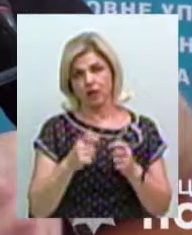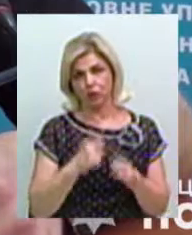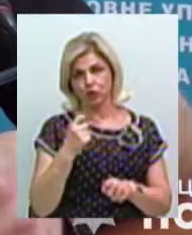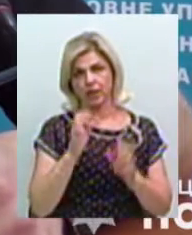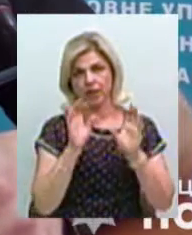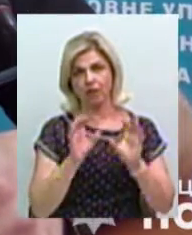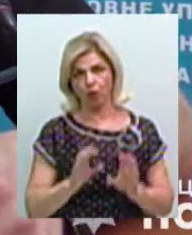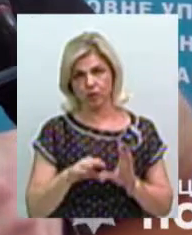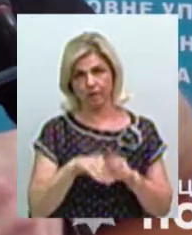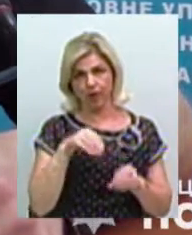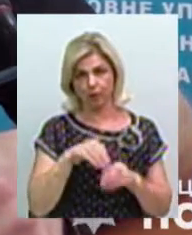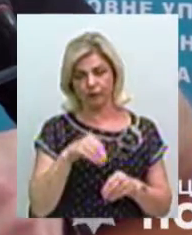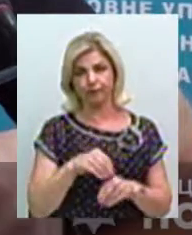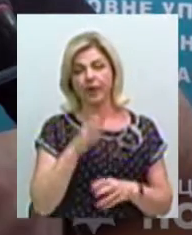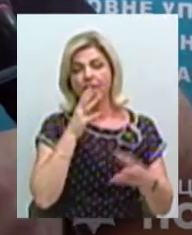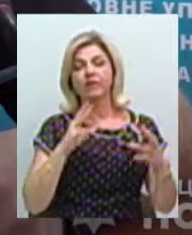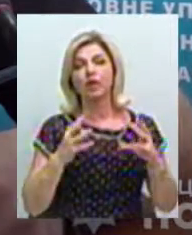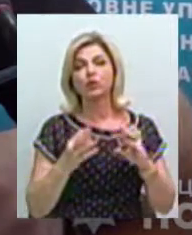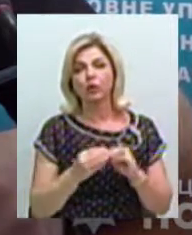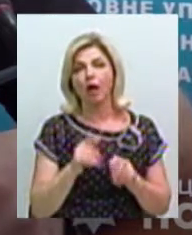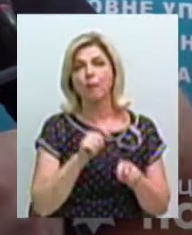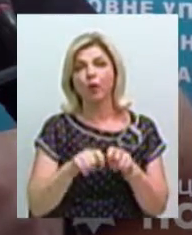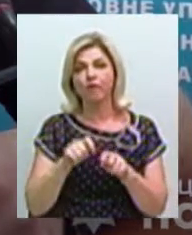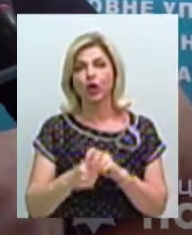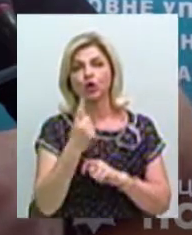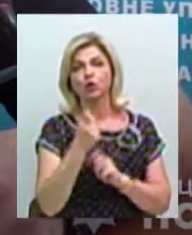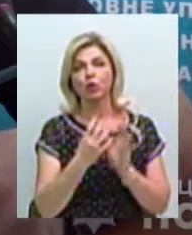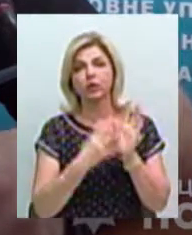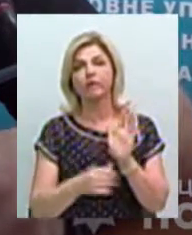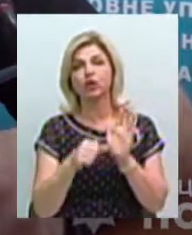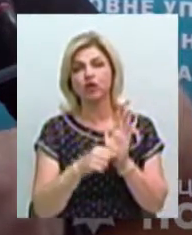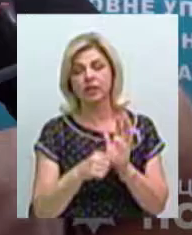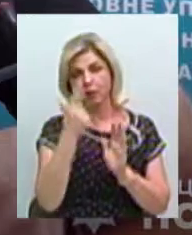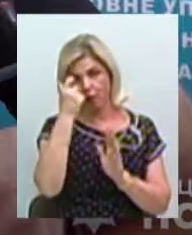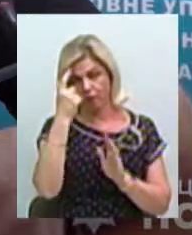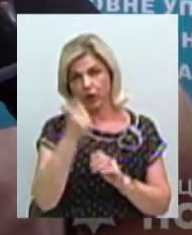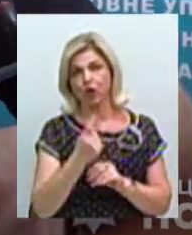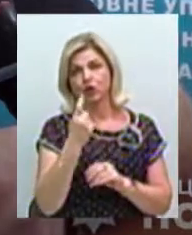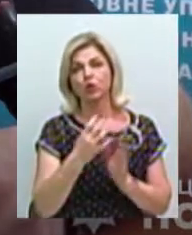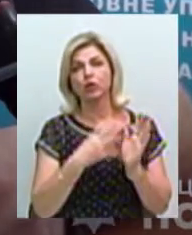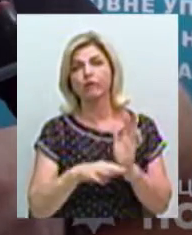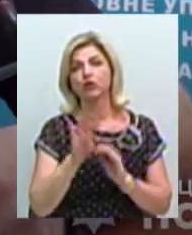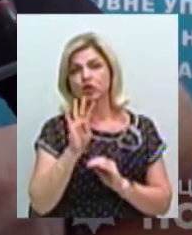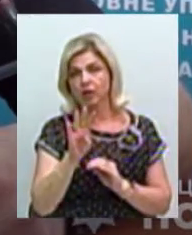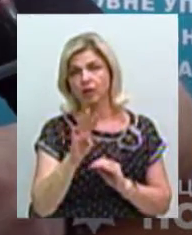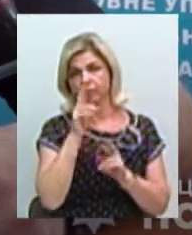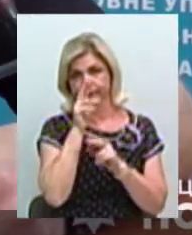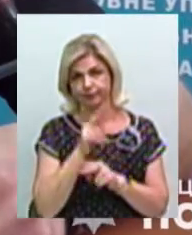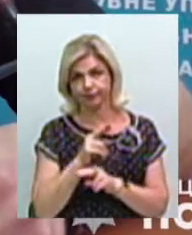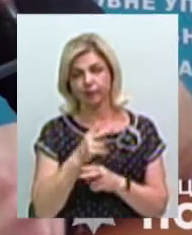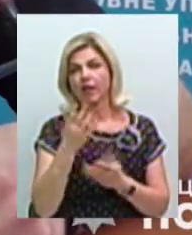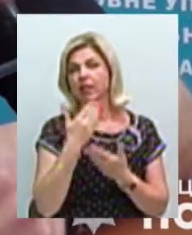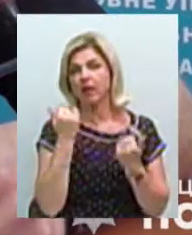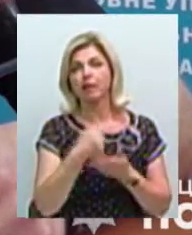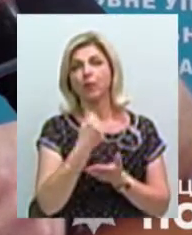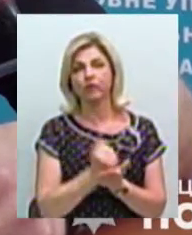результатами проведених перевірок із 196 повідомлень, 104 не знайшли свого підтвердження. Ще по